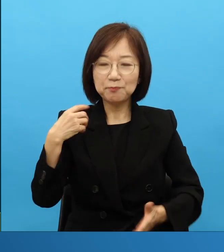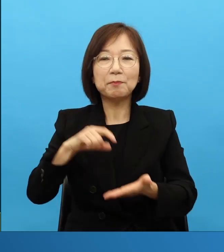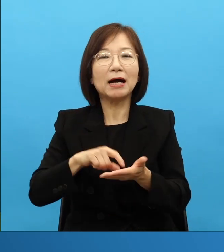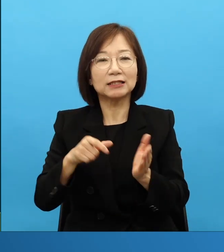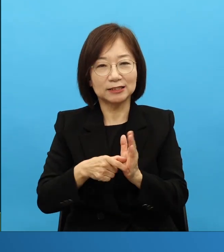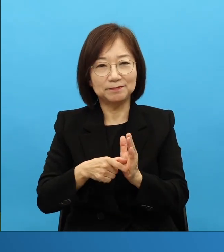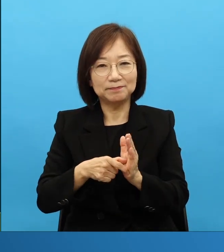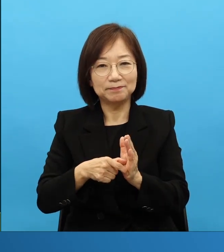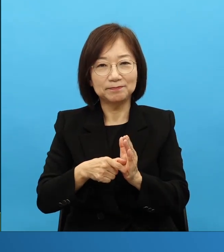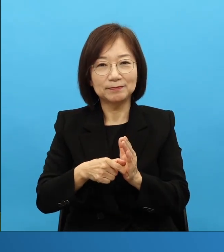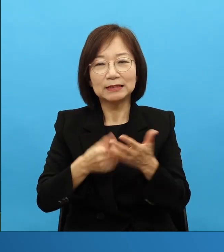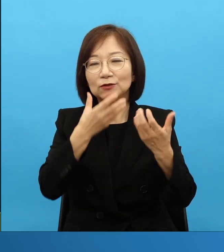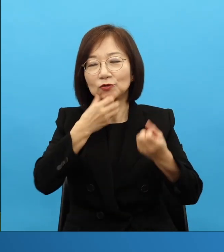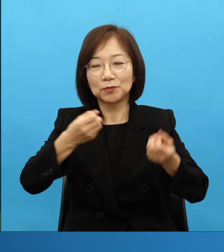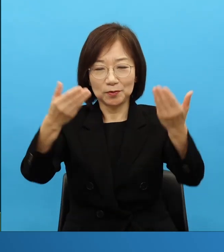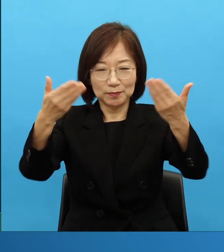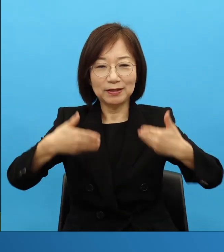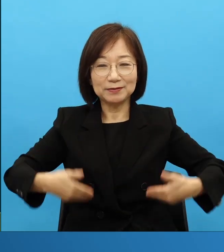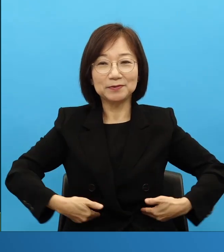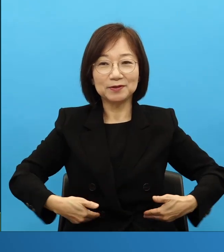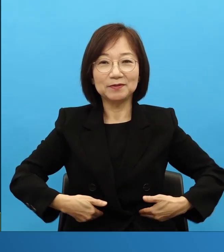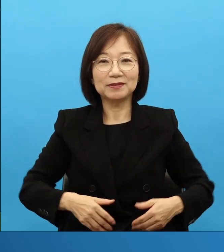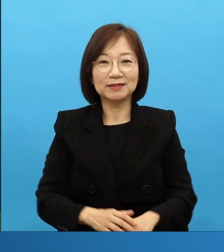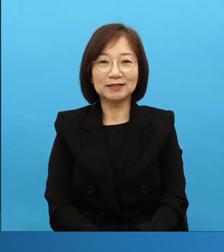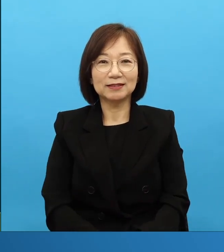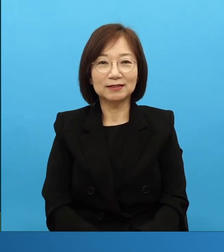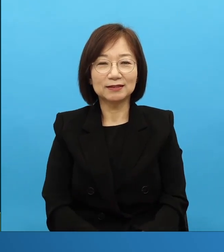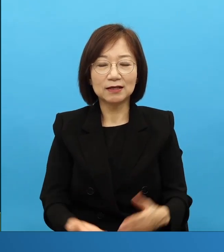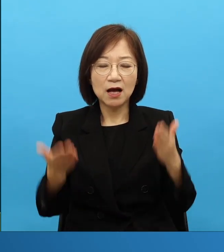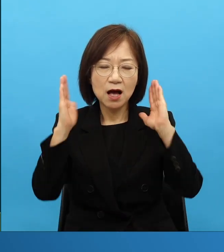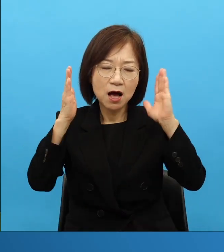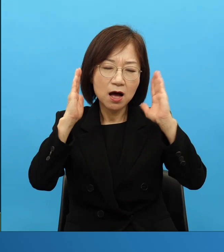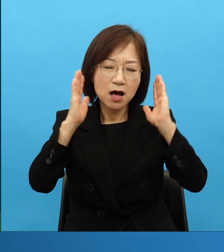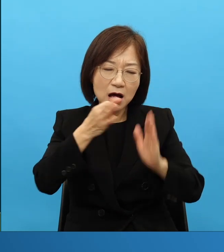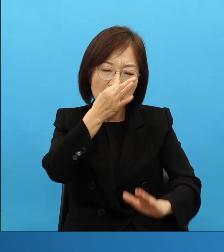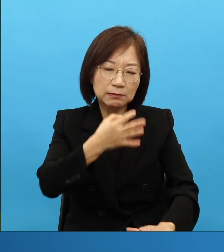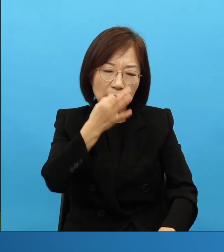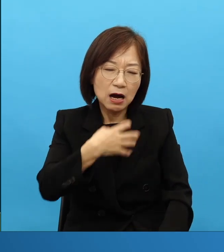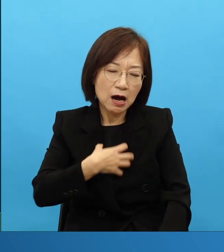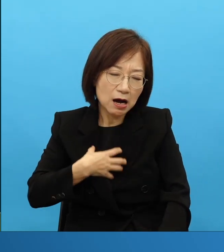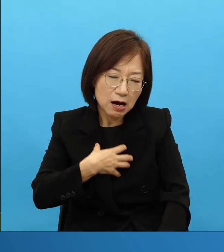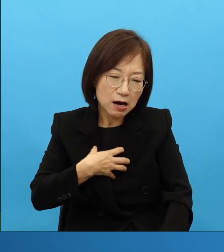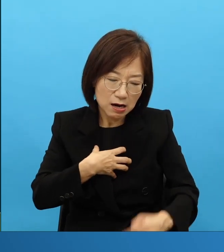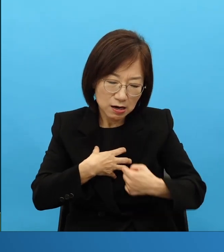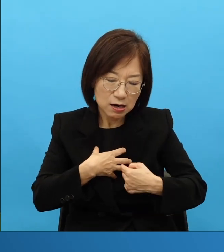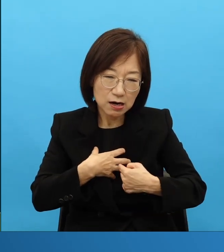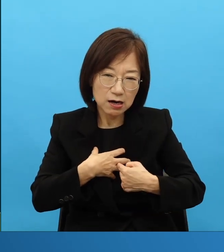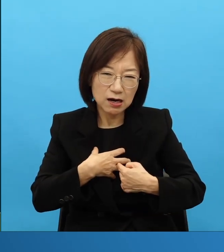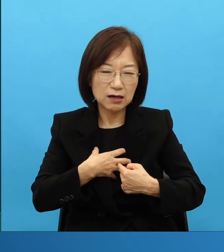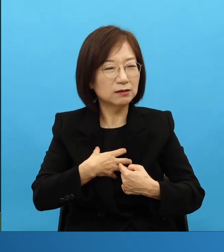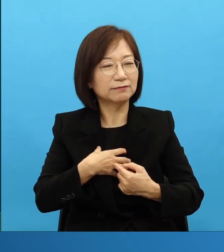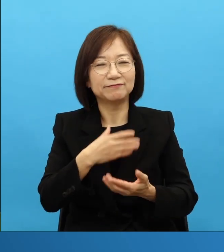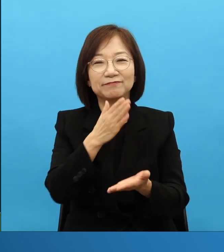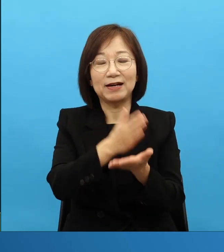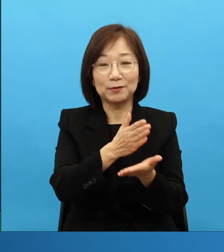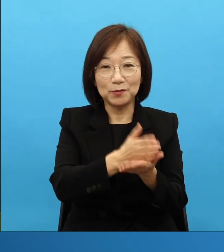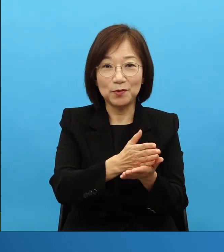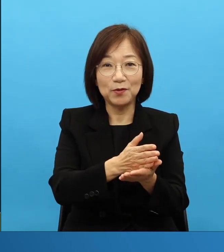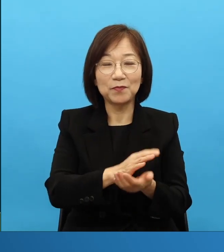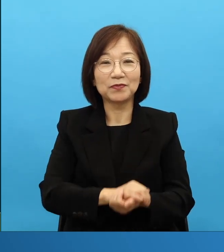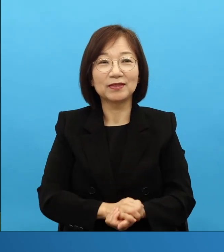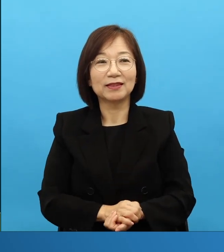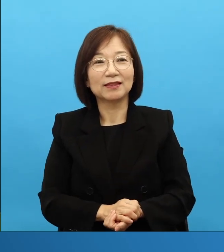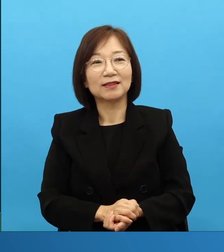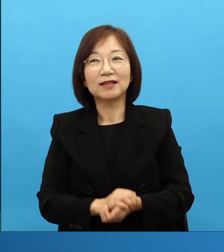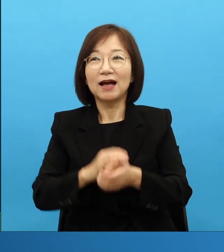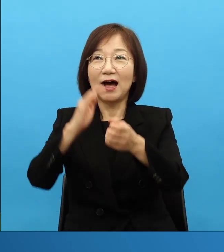to do world evangelization. 아니 내가 공부 때문에 늘 힘들어가지고 말이죠. 눌리고 말이요. 그래 살아야 됩니까? 하나님의 하나님 것이 뭔지 내게